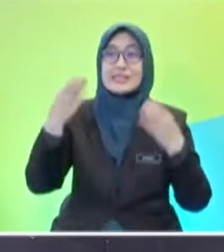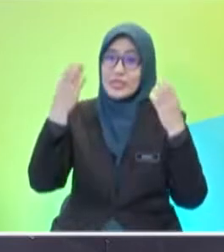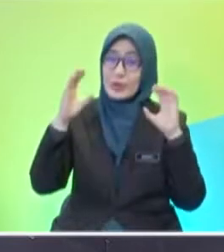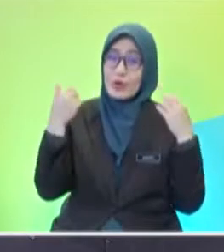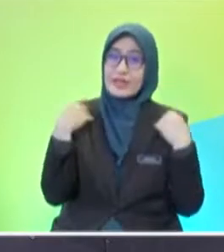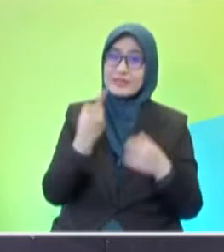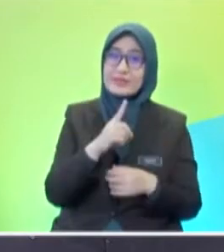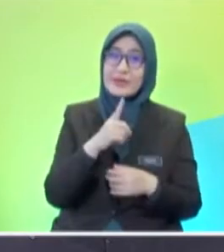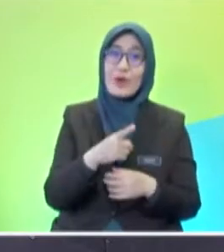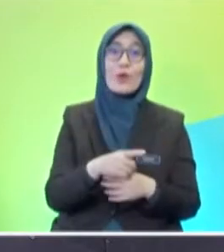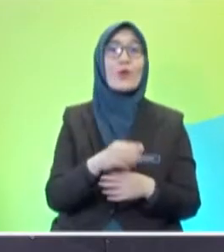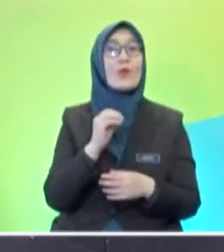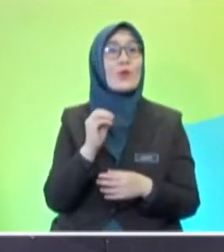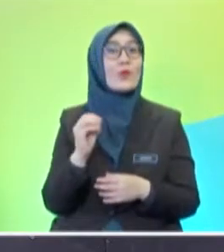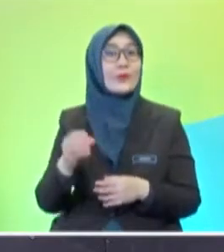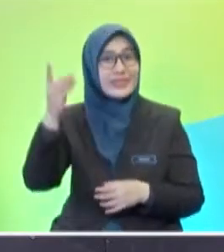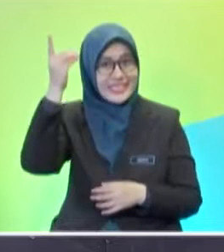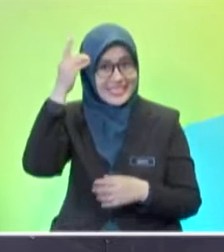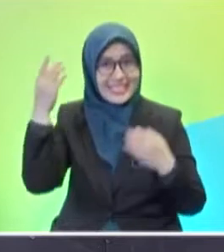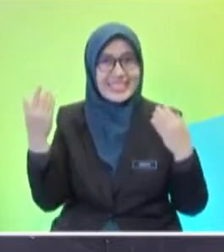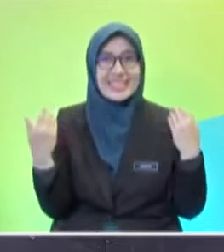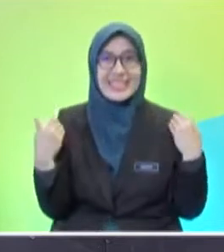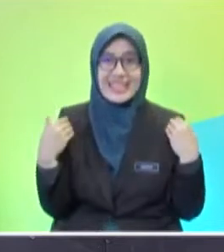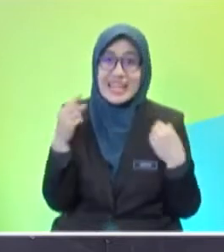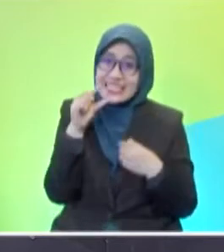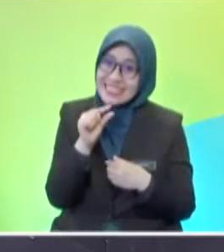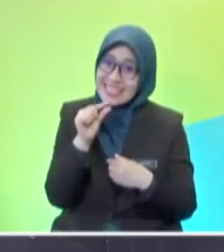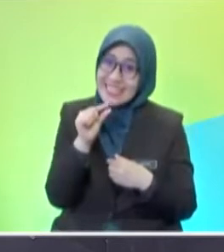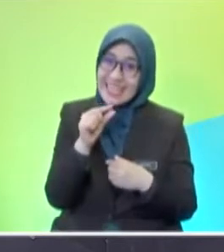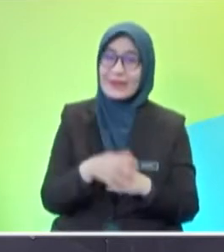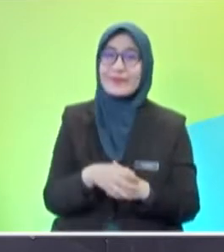untuk kali ini sapu yang menang rasanya